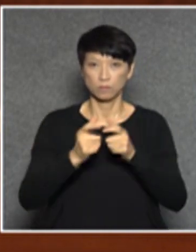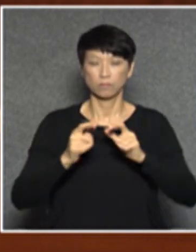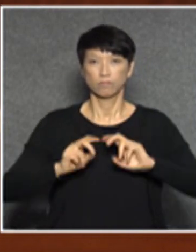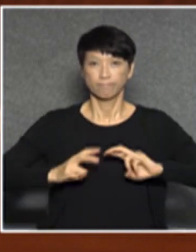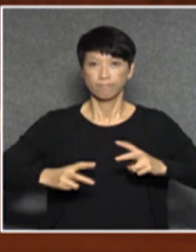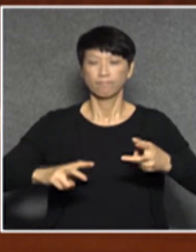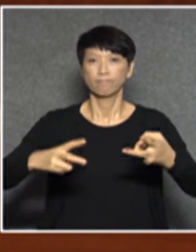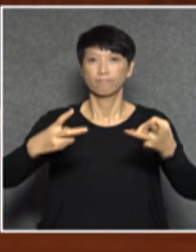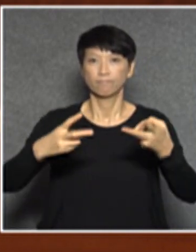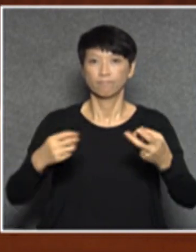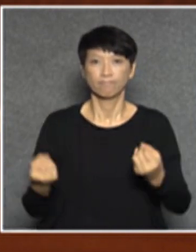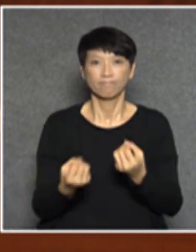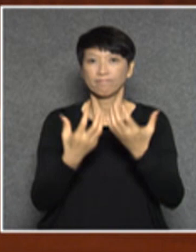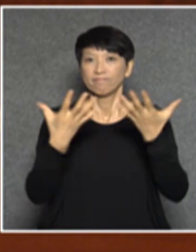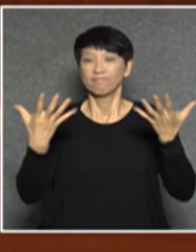必然的，